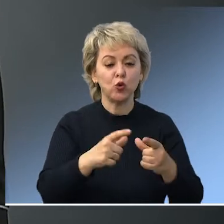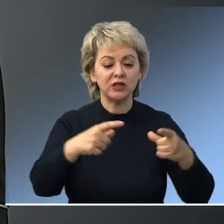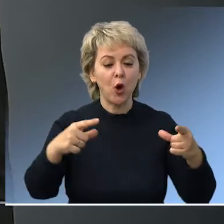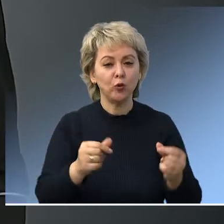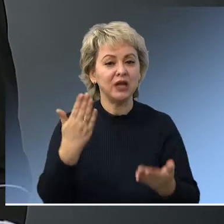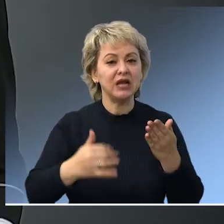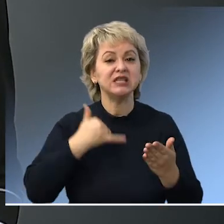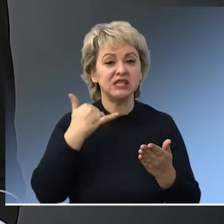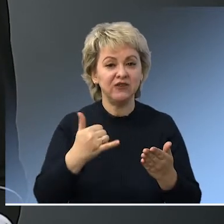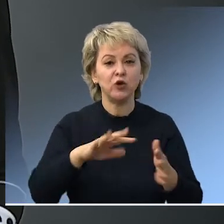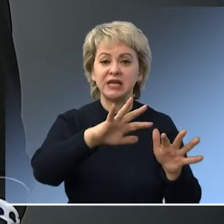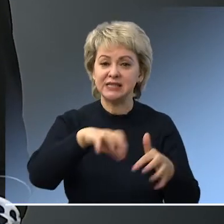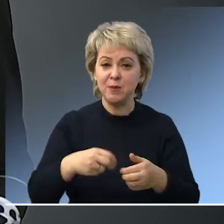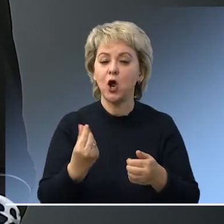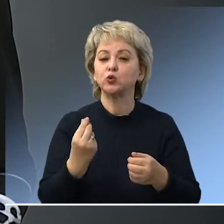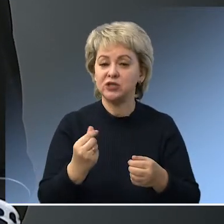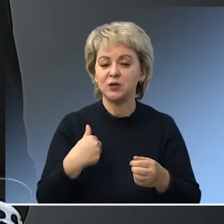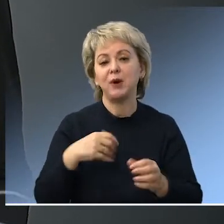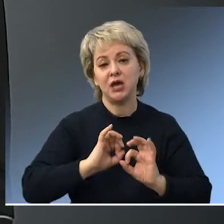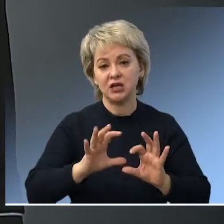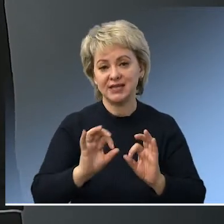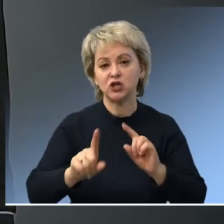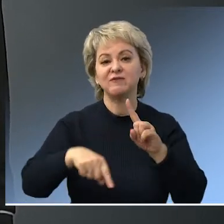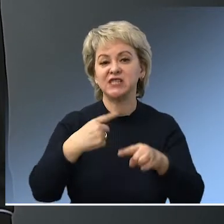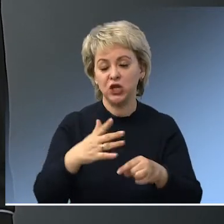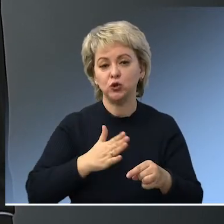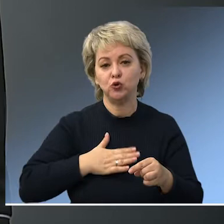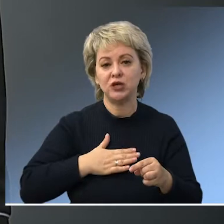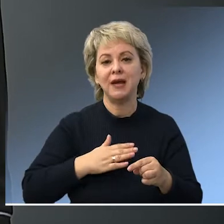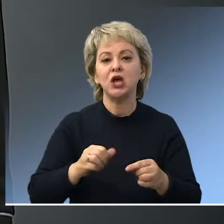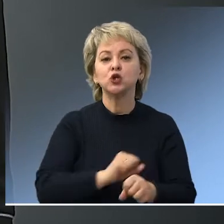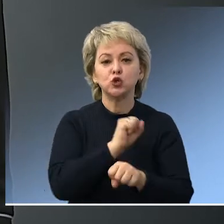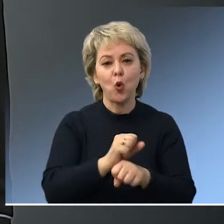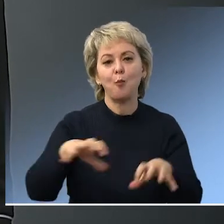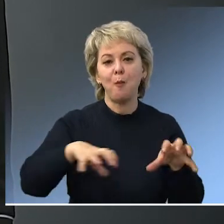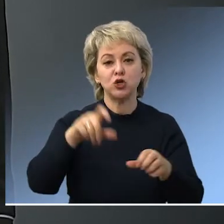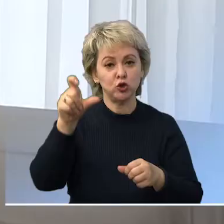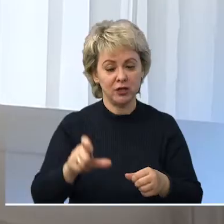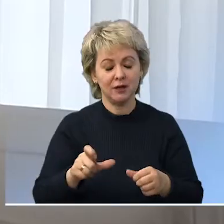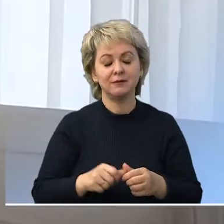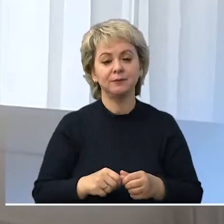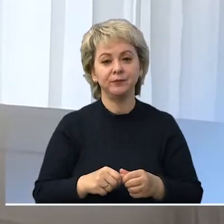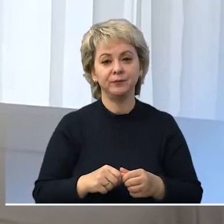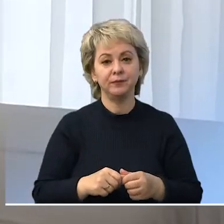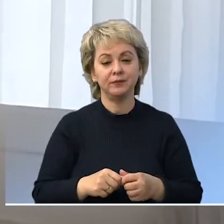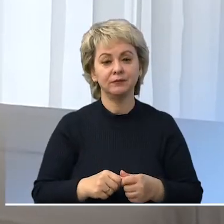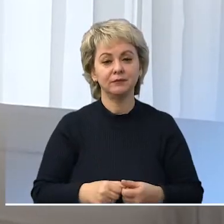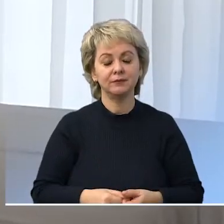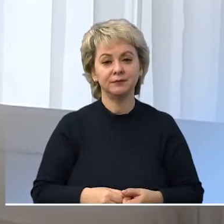а затем снимают все деньги со счетов, мы расскажем вам в нашей рубрике «Стоп-мошенник».